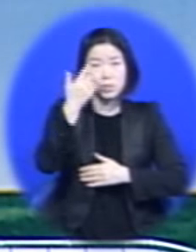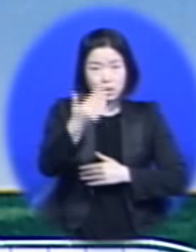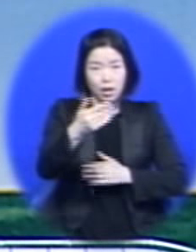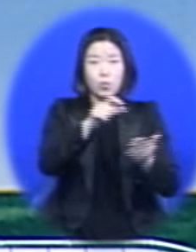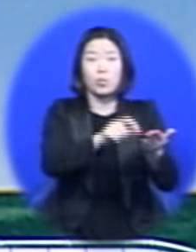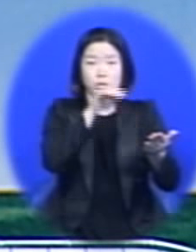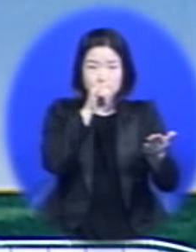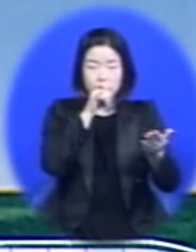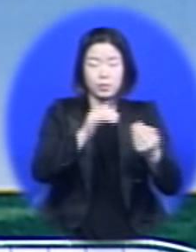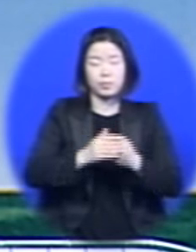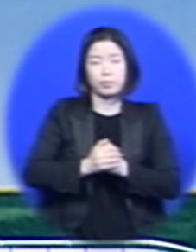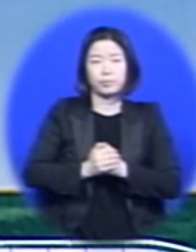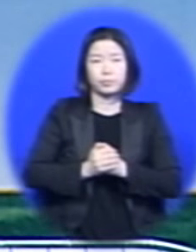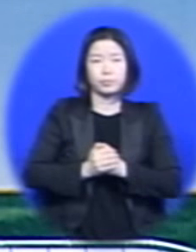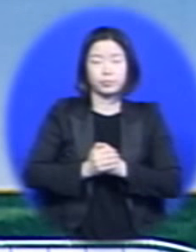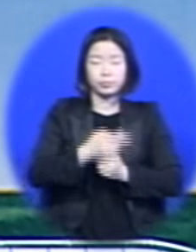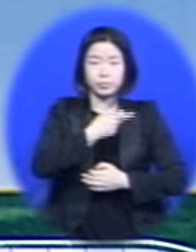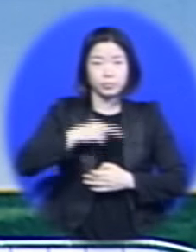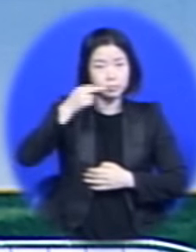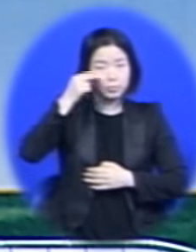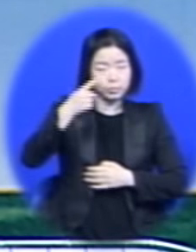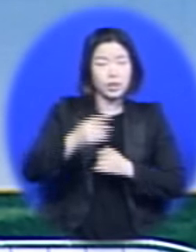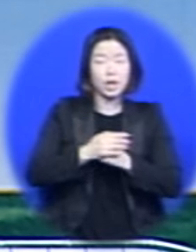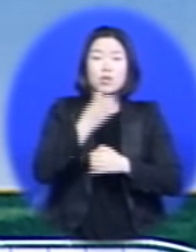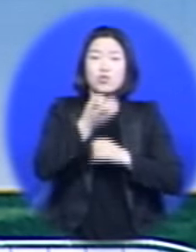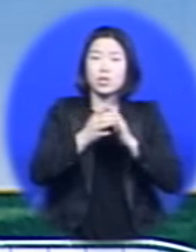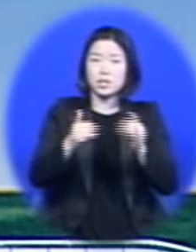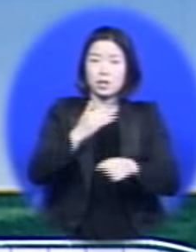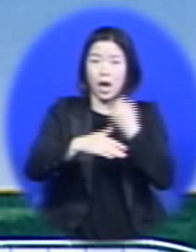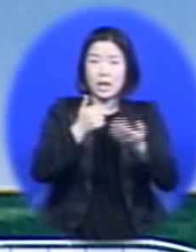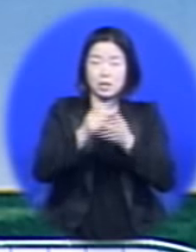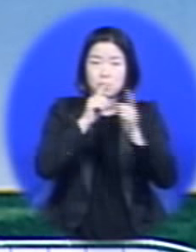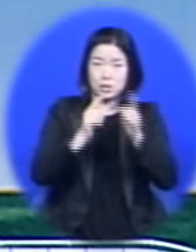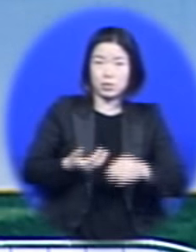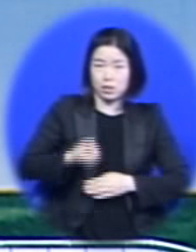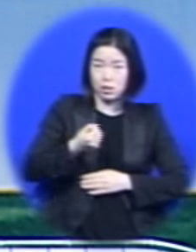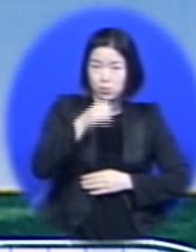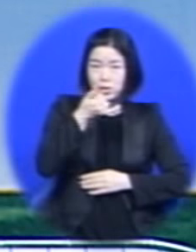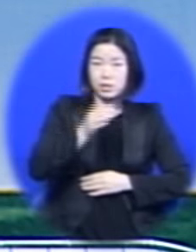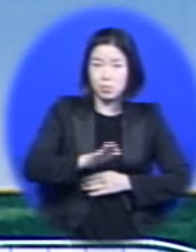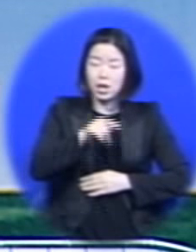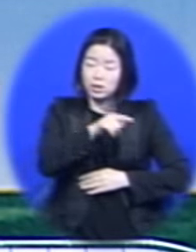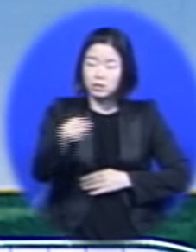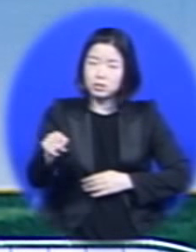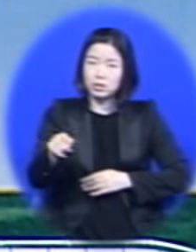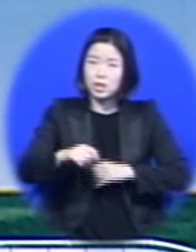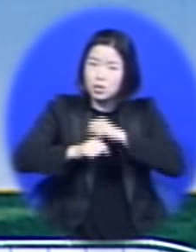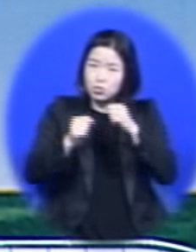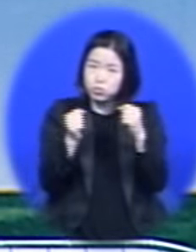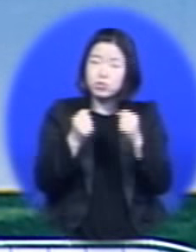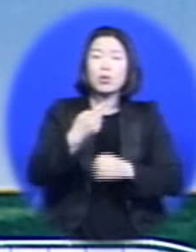말하였습니다. 사도 바울은 유대인들이 하나님의 말씀을 가지고 있었지만 그들이 순종하지 않았기